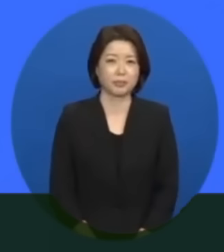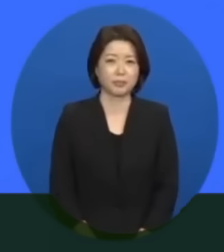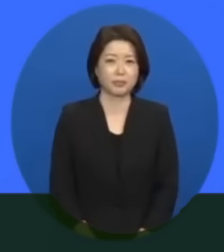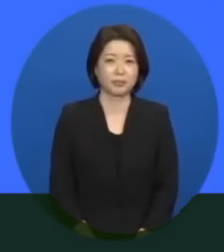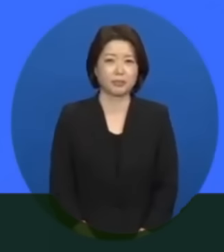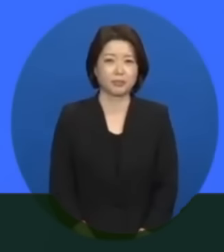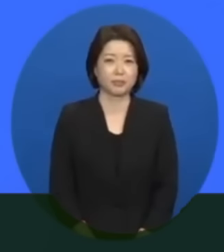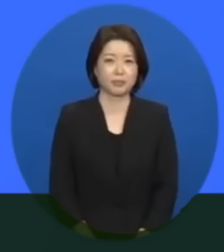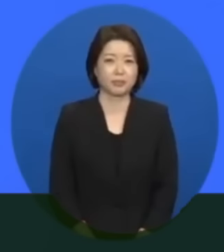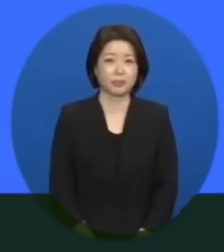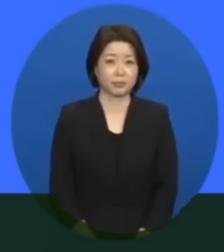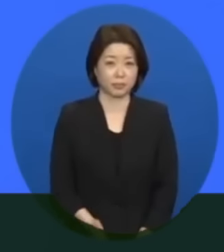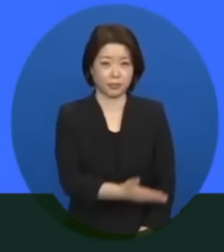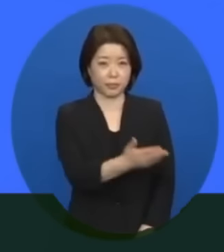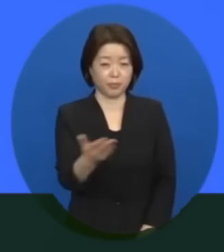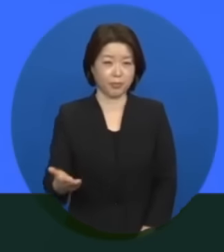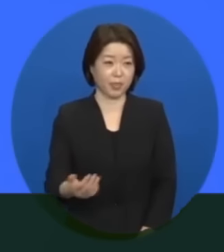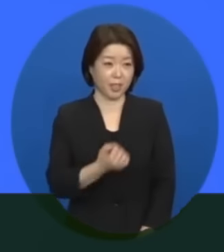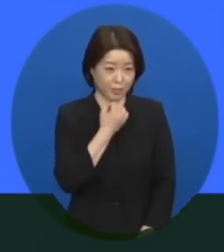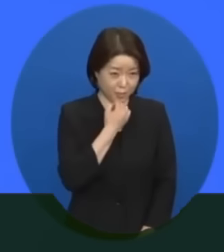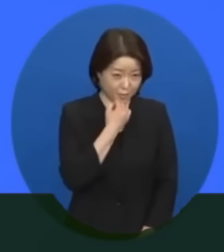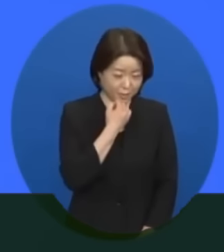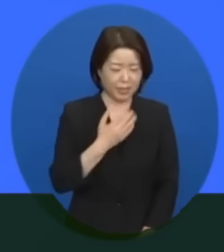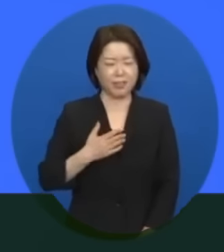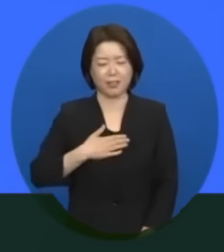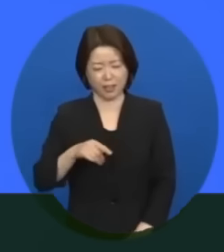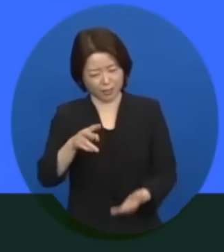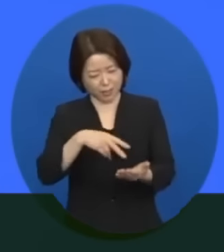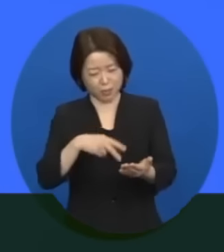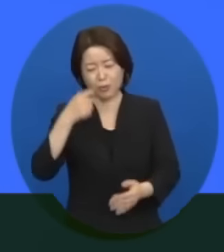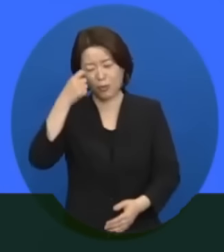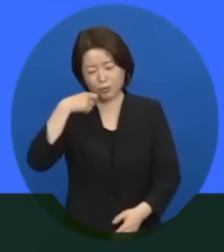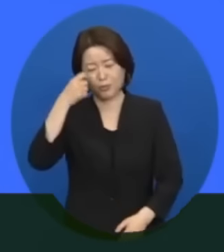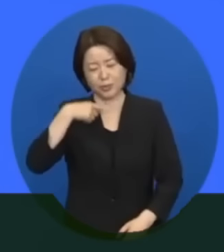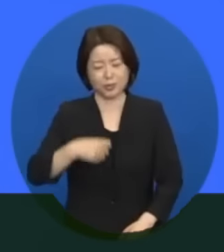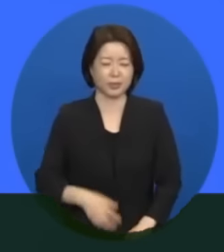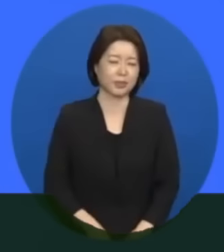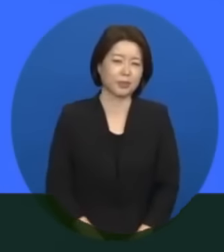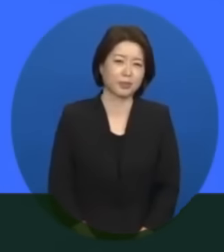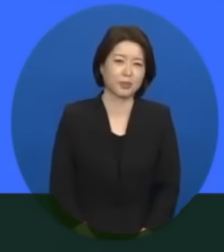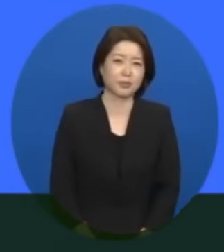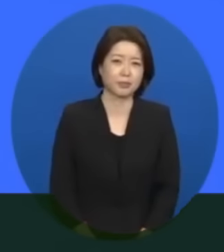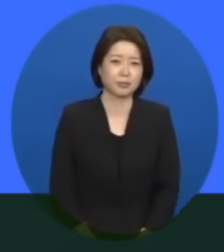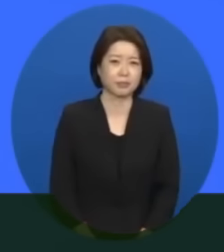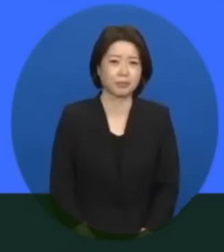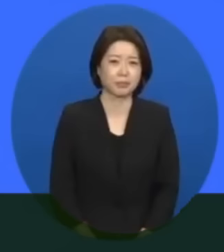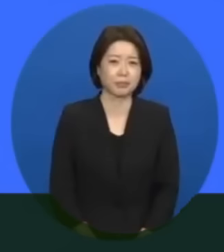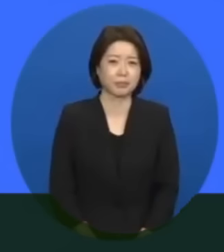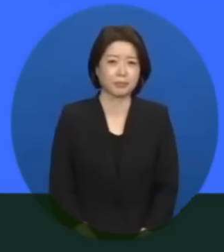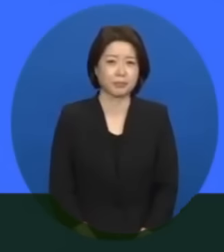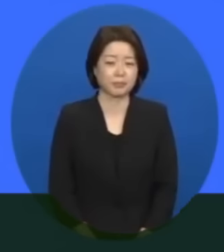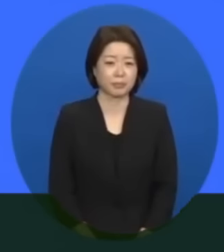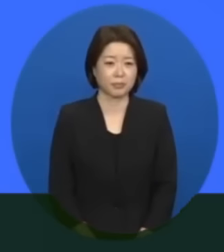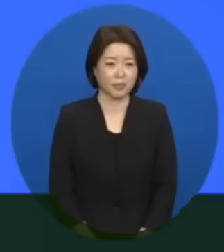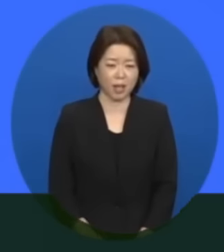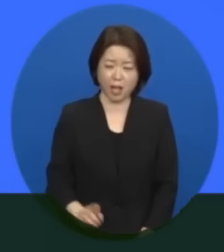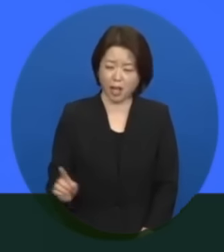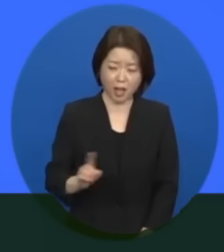울었습니다 여러분들 오셨지만 저는 울었어요 아무것도 아닌